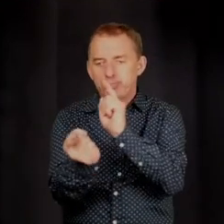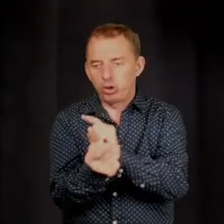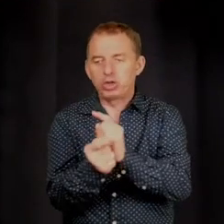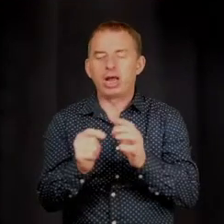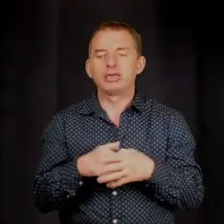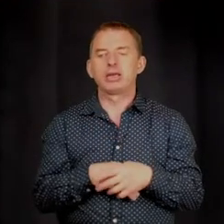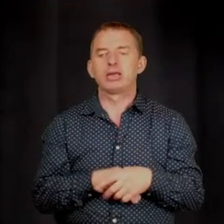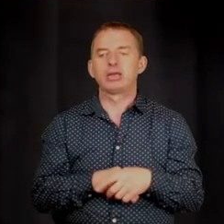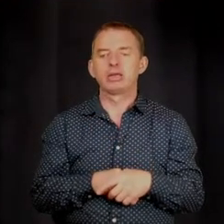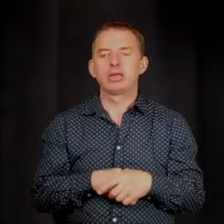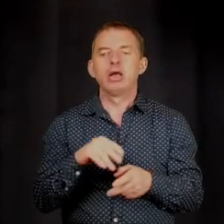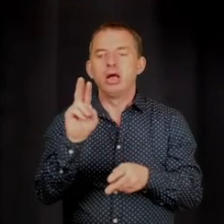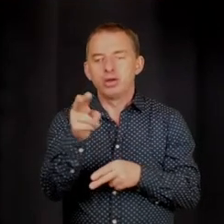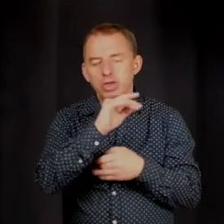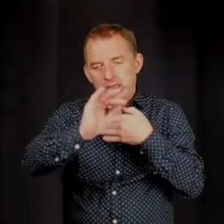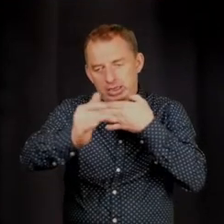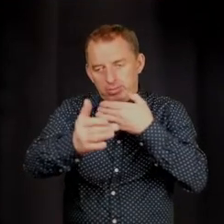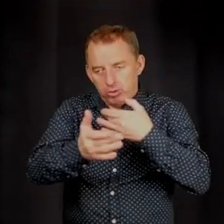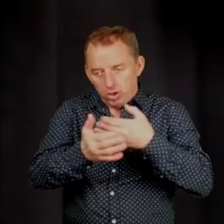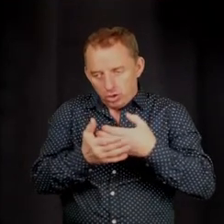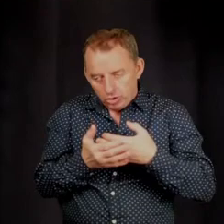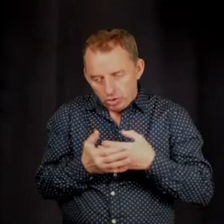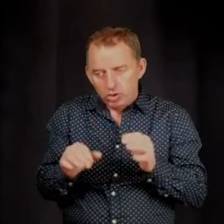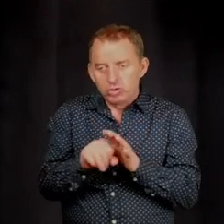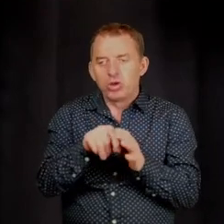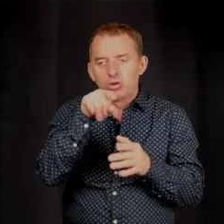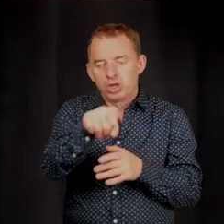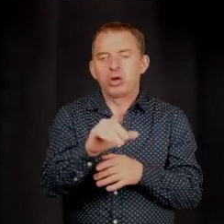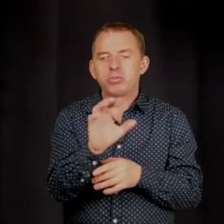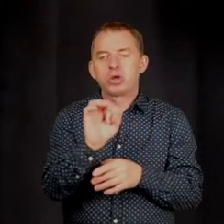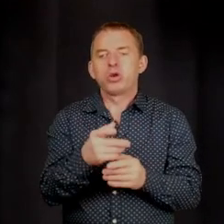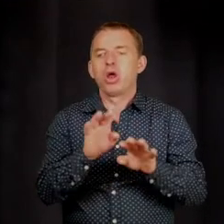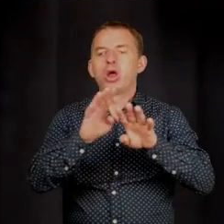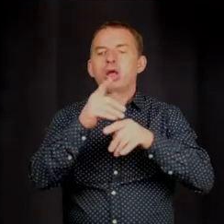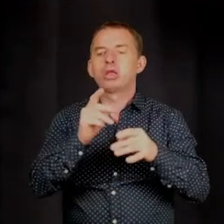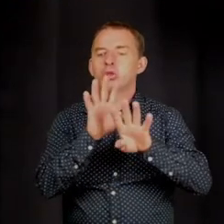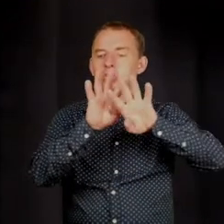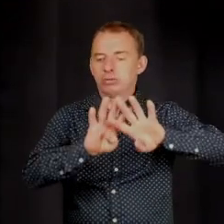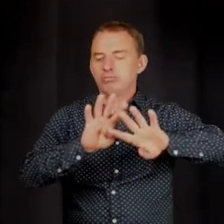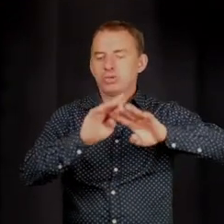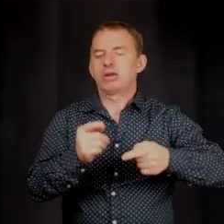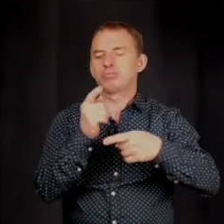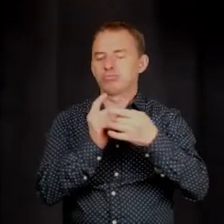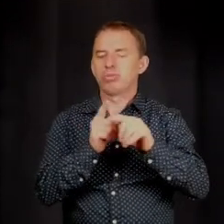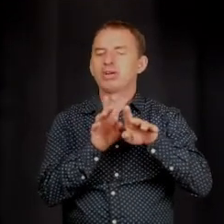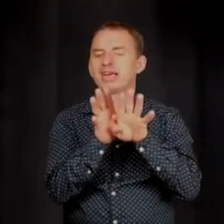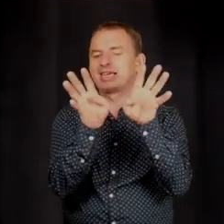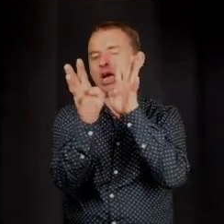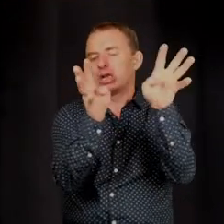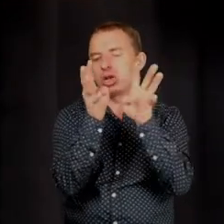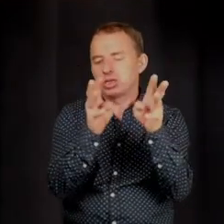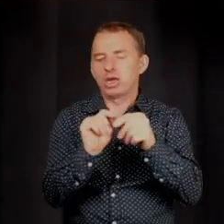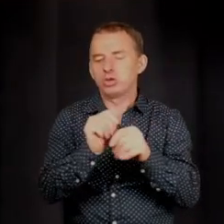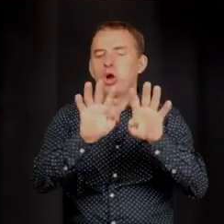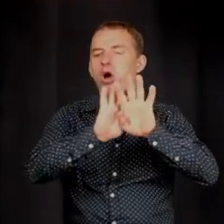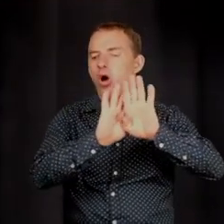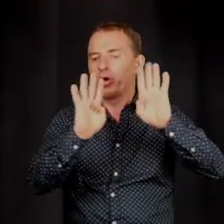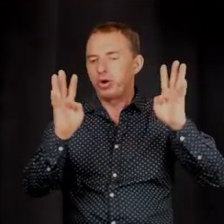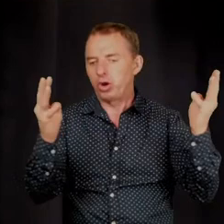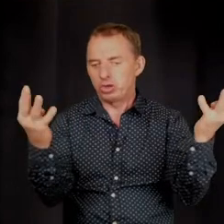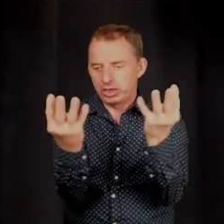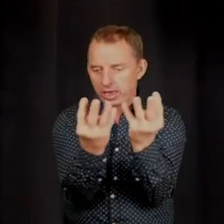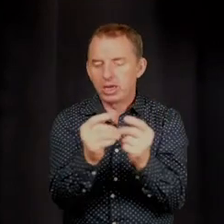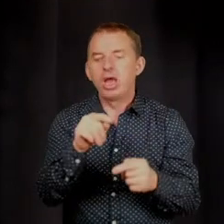wire fence, kiedy zbliżył się do tego drutu kolczastego, ogrodzenia, the Scotsman spoke to him in his native tongue.